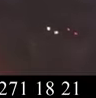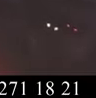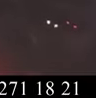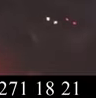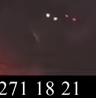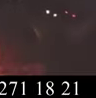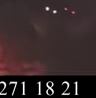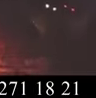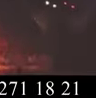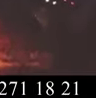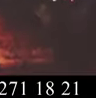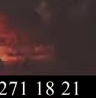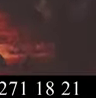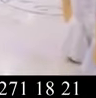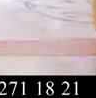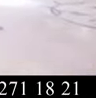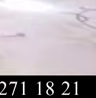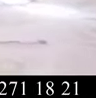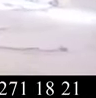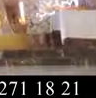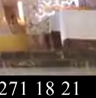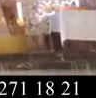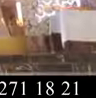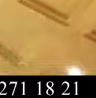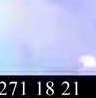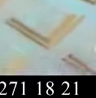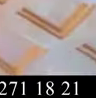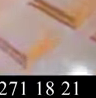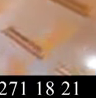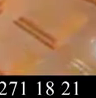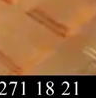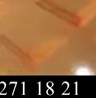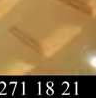Валюта бағамының демеушісі Арбат кешені.